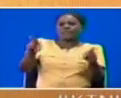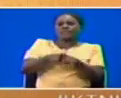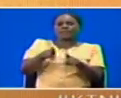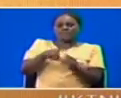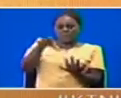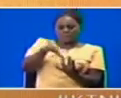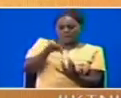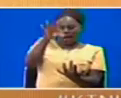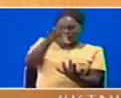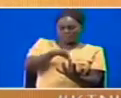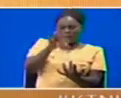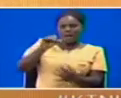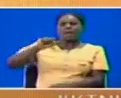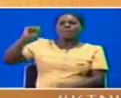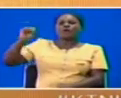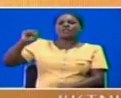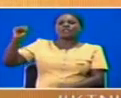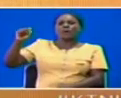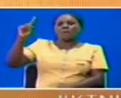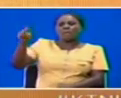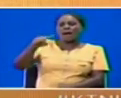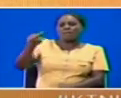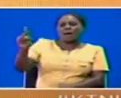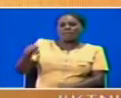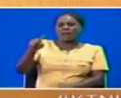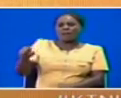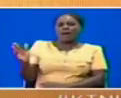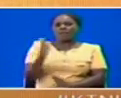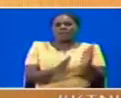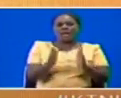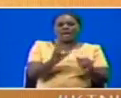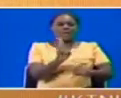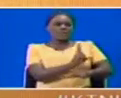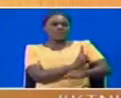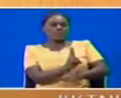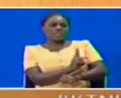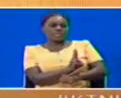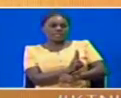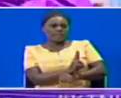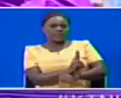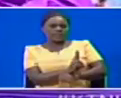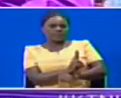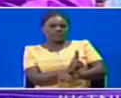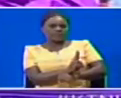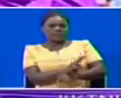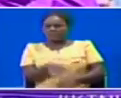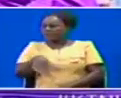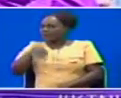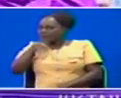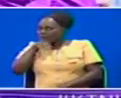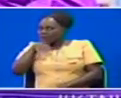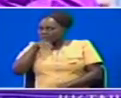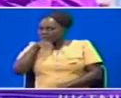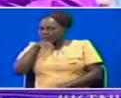mchujo wa vyama vya kisiasa na kukosoa baadhi ya taratibu ambazo zilitumika. Kauliza Raila, hii maneno